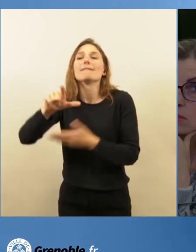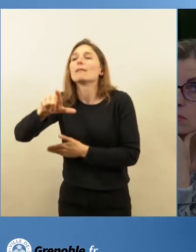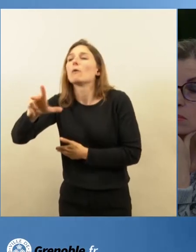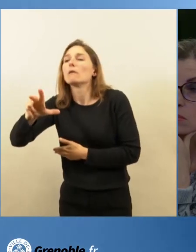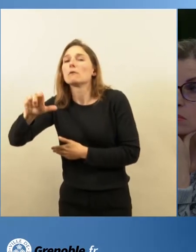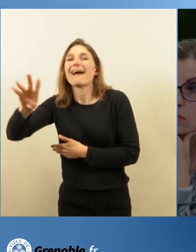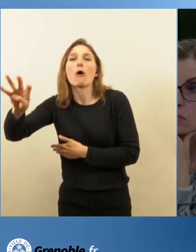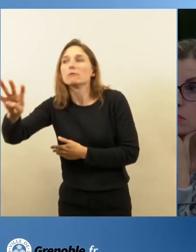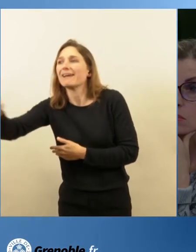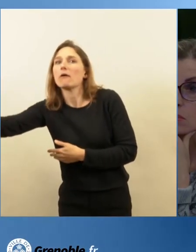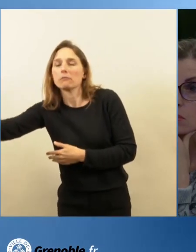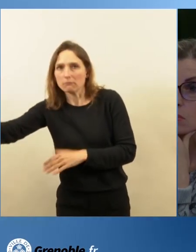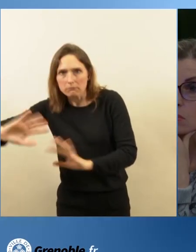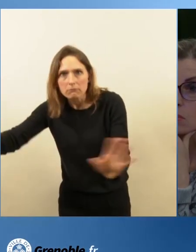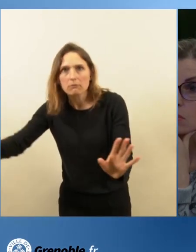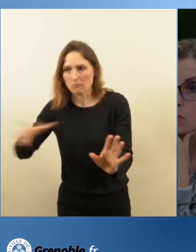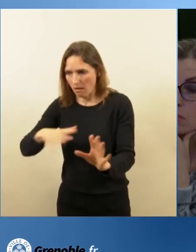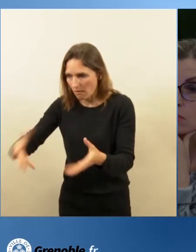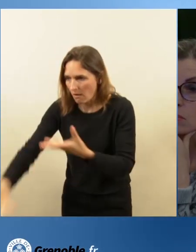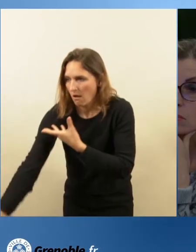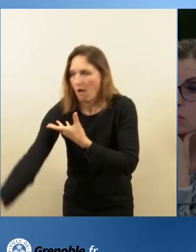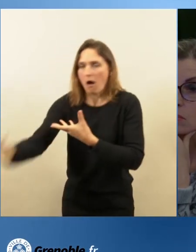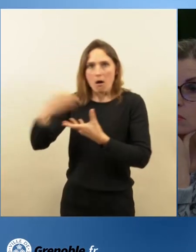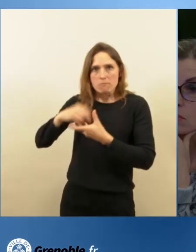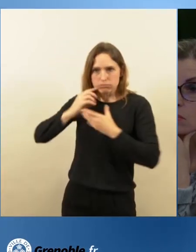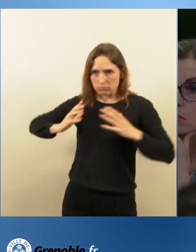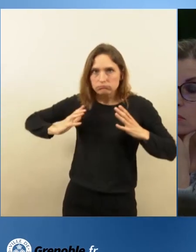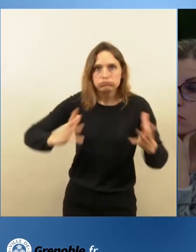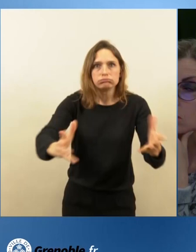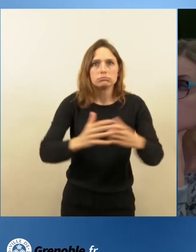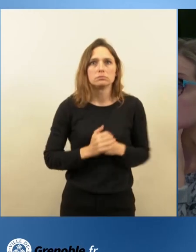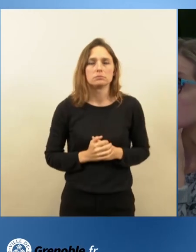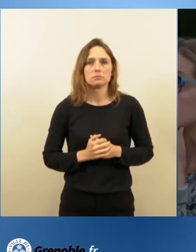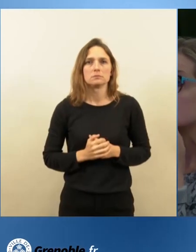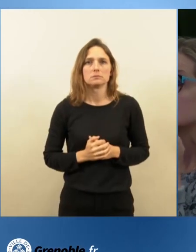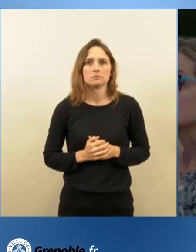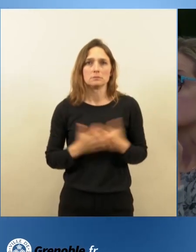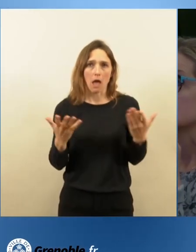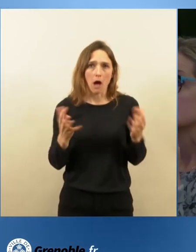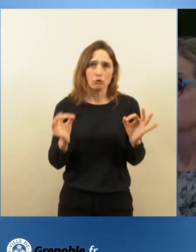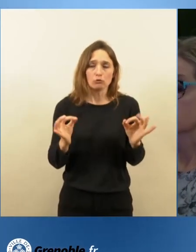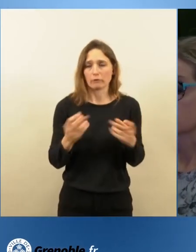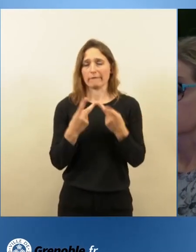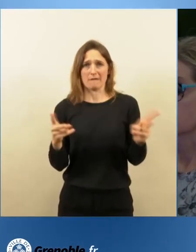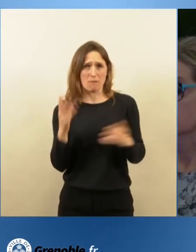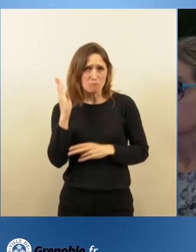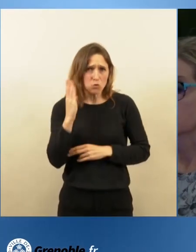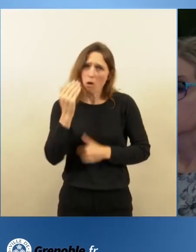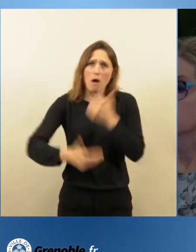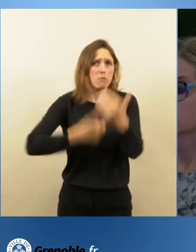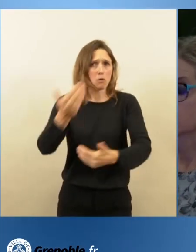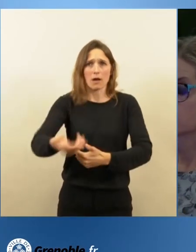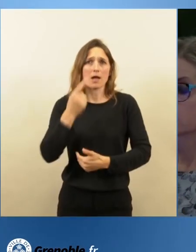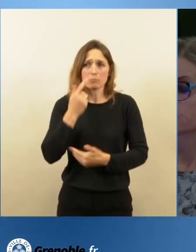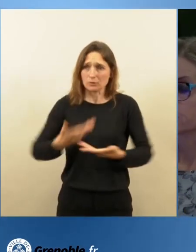vous les associeriez et vous leur feriez comprendre tous ces progrès dont la collectivité a besoin pour pour faire